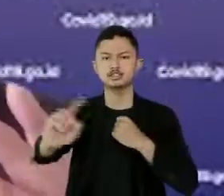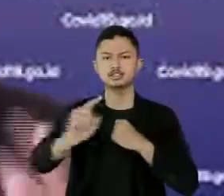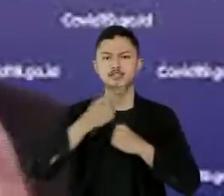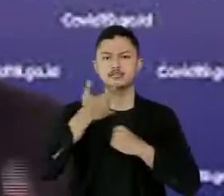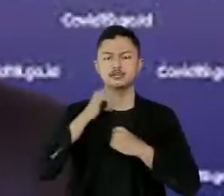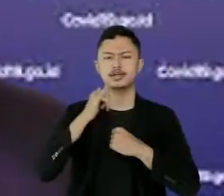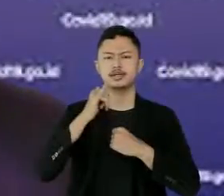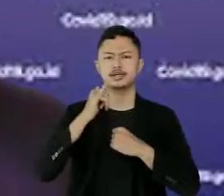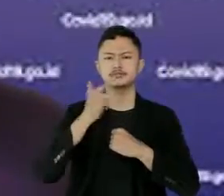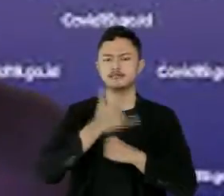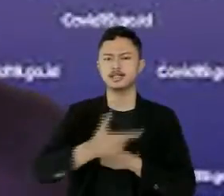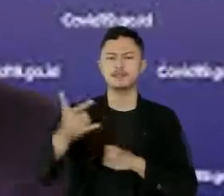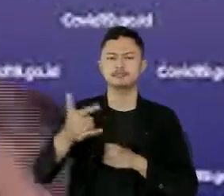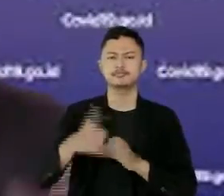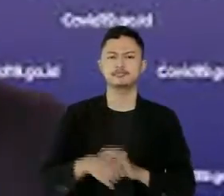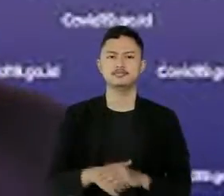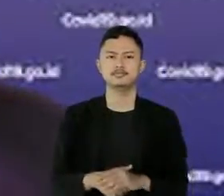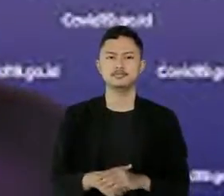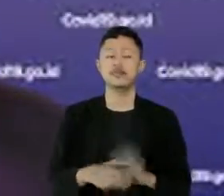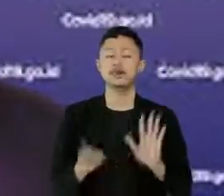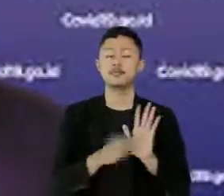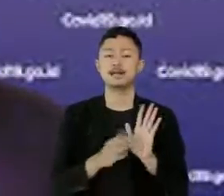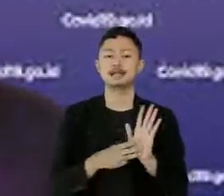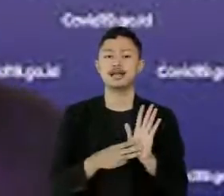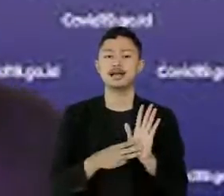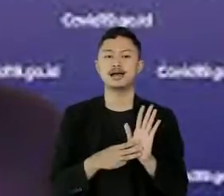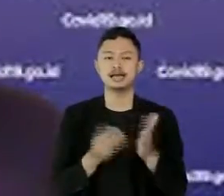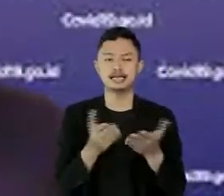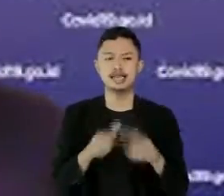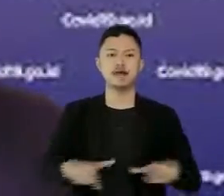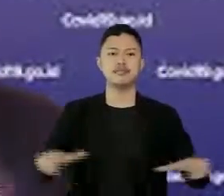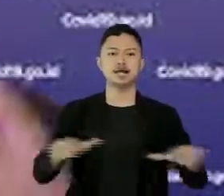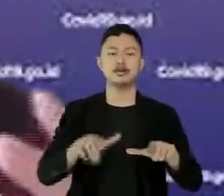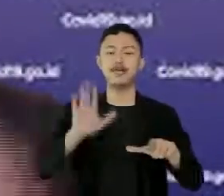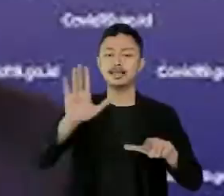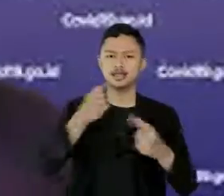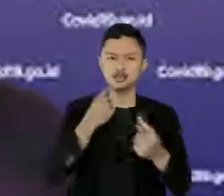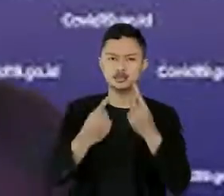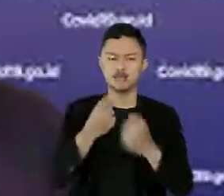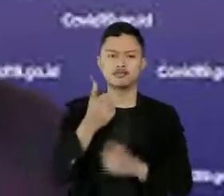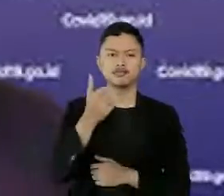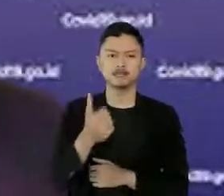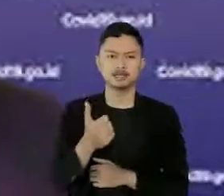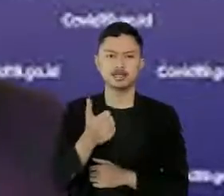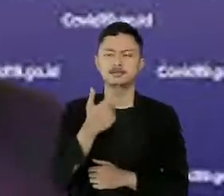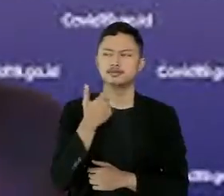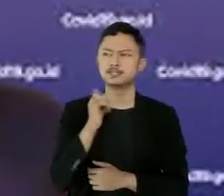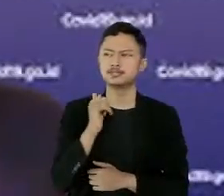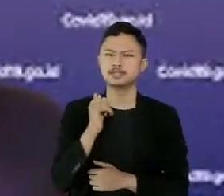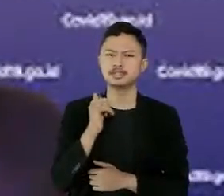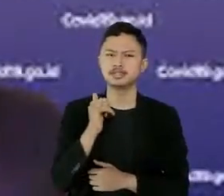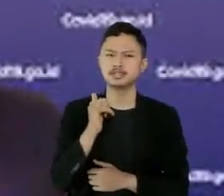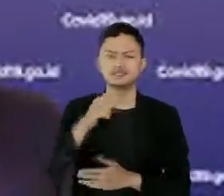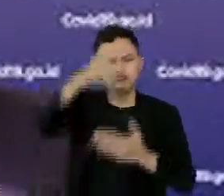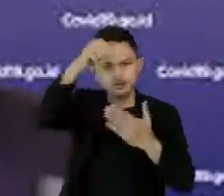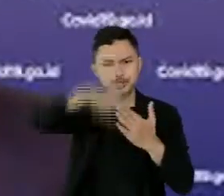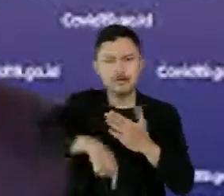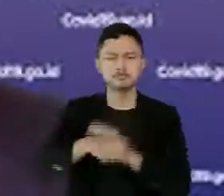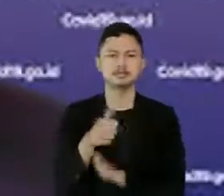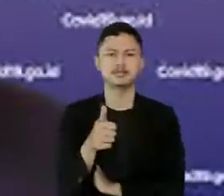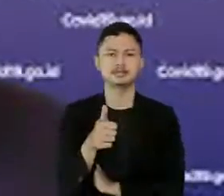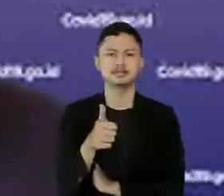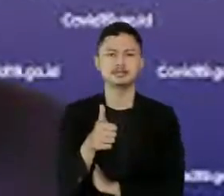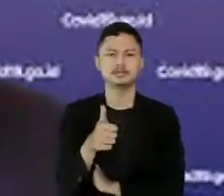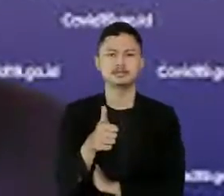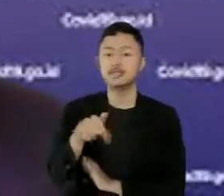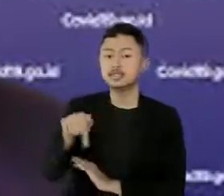harus terjadi begitu ya. Ini masalah teknisnya tadi mungkin bisa dibicarakan secara lebih detail lagi.